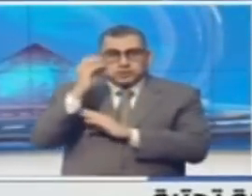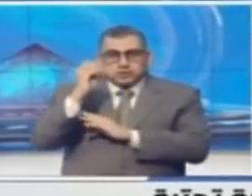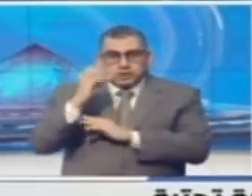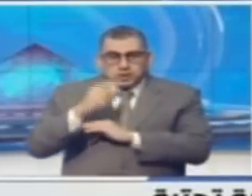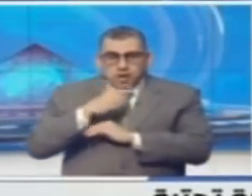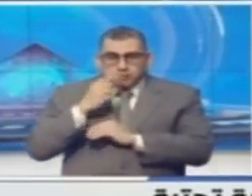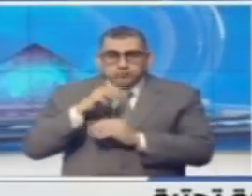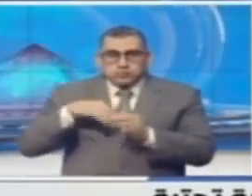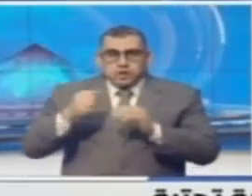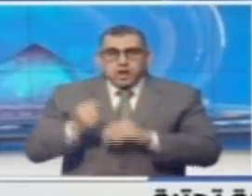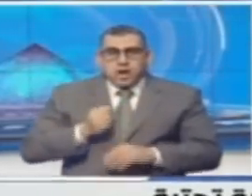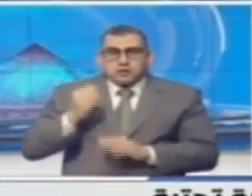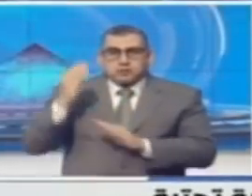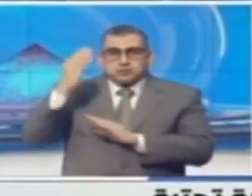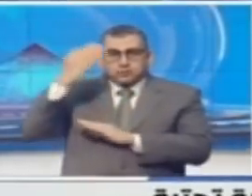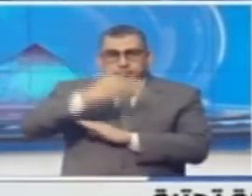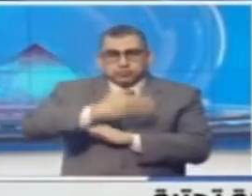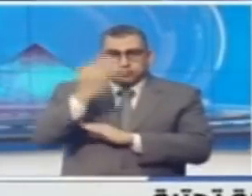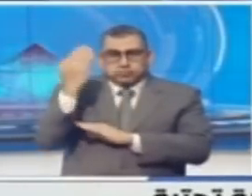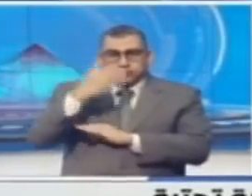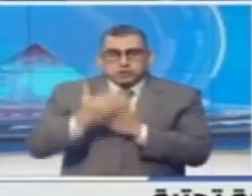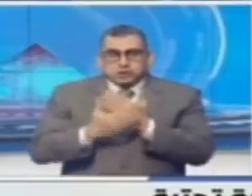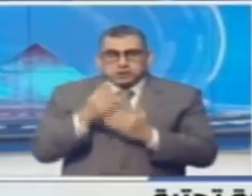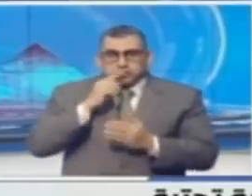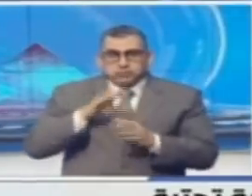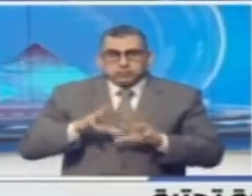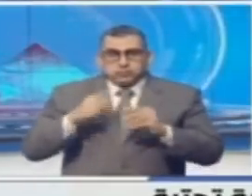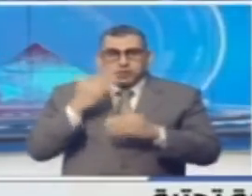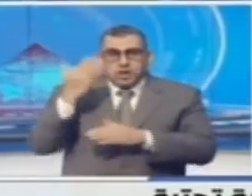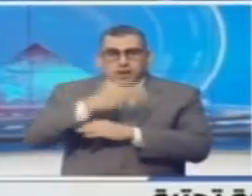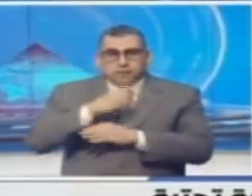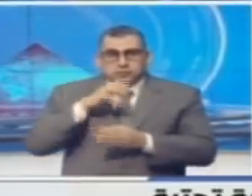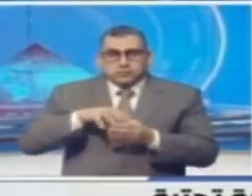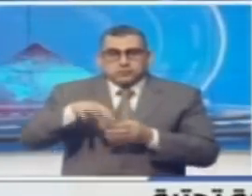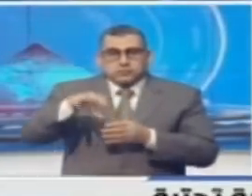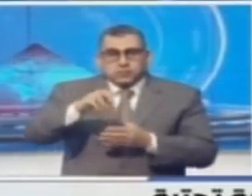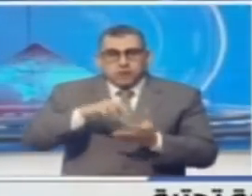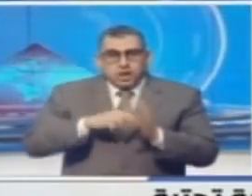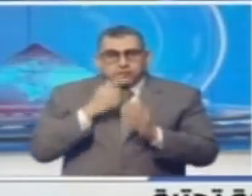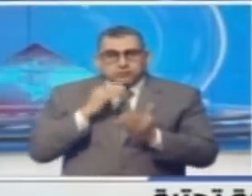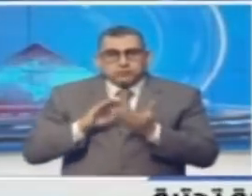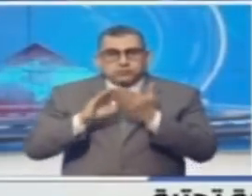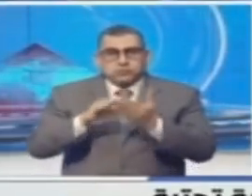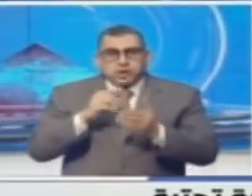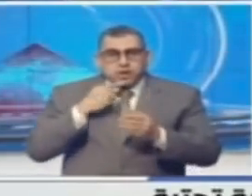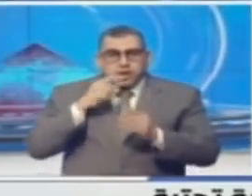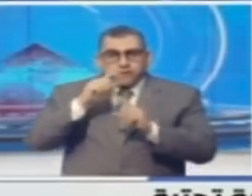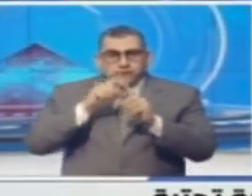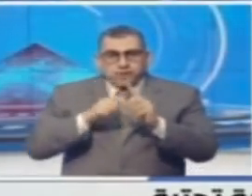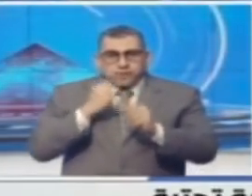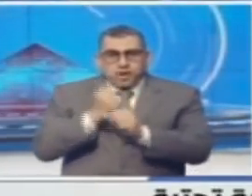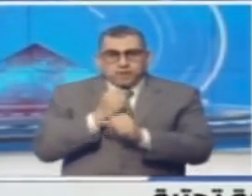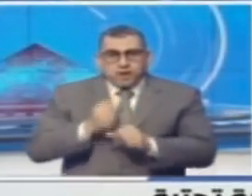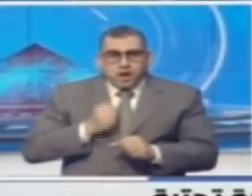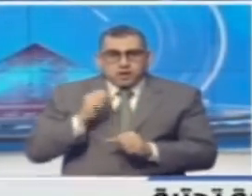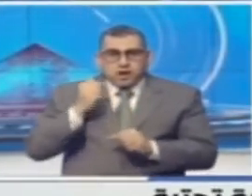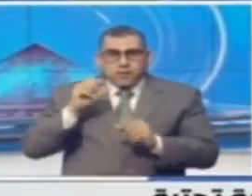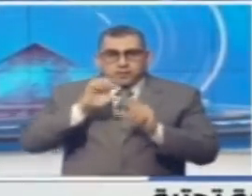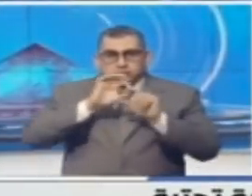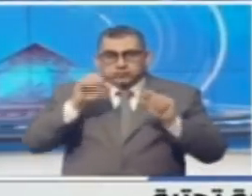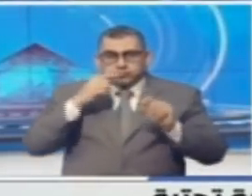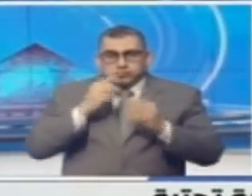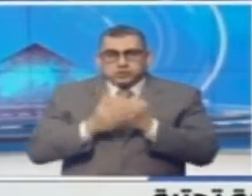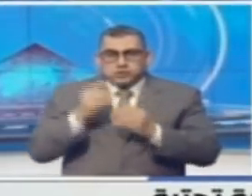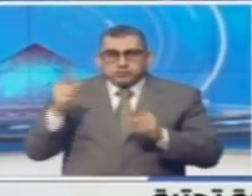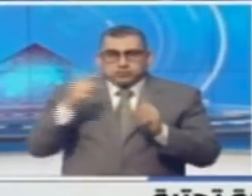على خطوط السكك الحديدية المختلفة وتطوير الوحدات المتحركة وتقدم معدلات تنفيذ القطار الكهربائية،